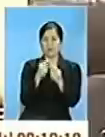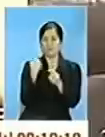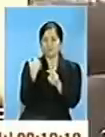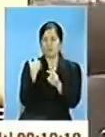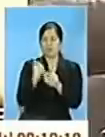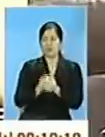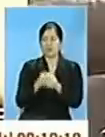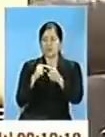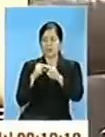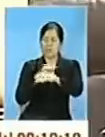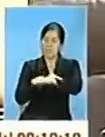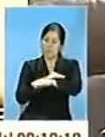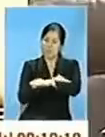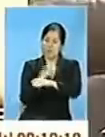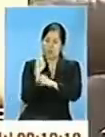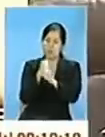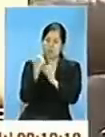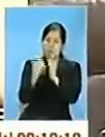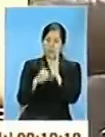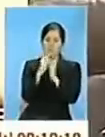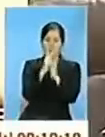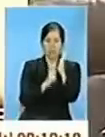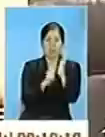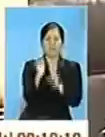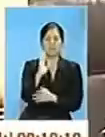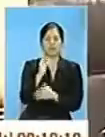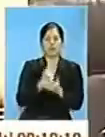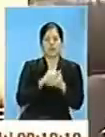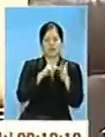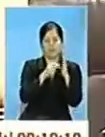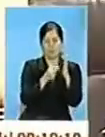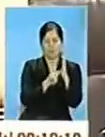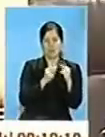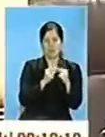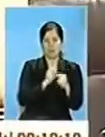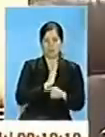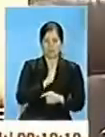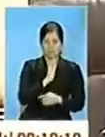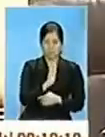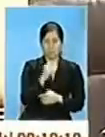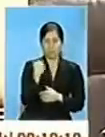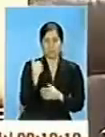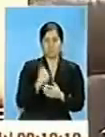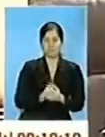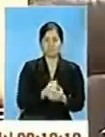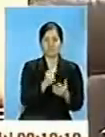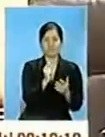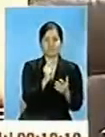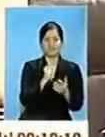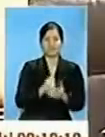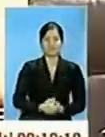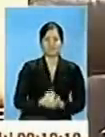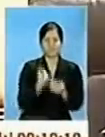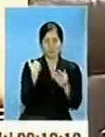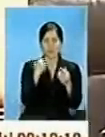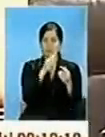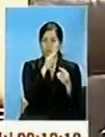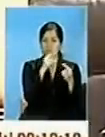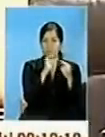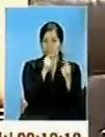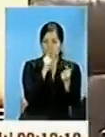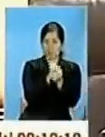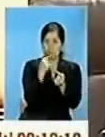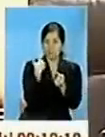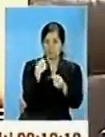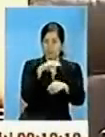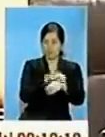การเมืองไม่มีใครกลัวใครครับความสุจริตใจเป็นตัวตั้งถามว่ายาเสพติดเข้ามาผมจับไหมจับสิครับ